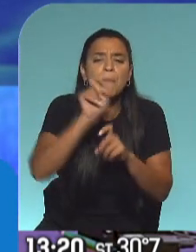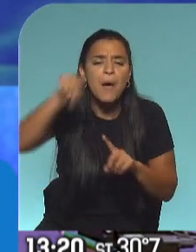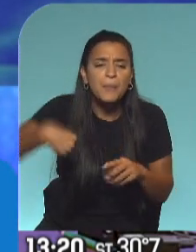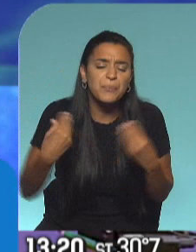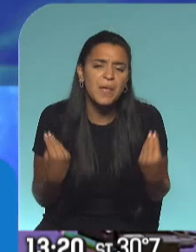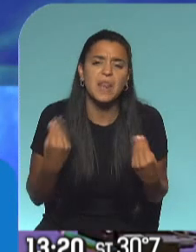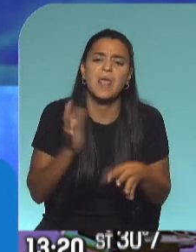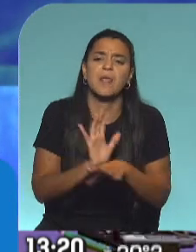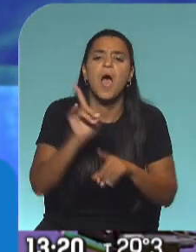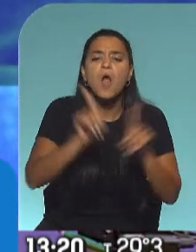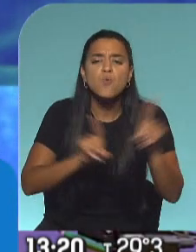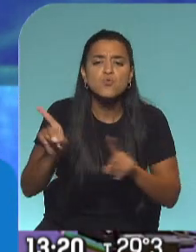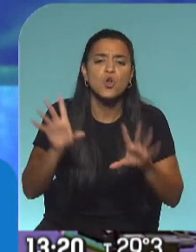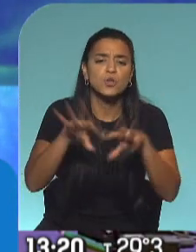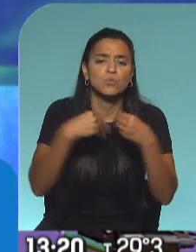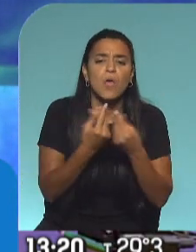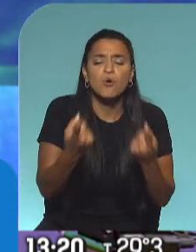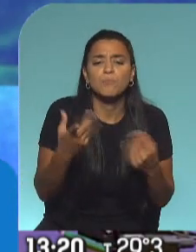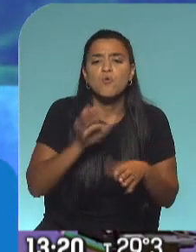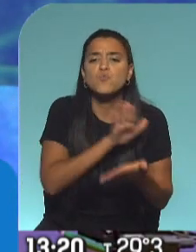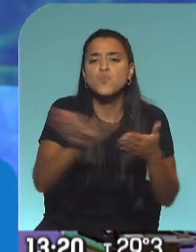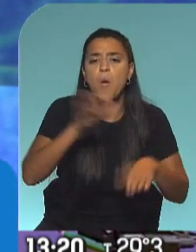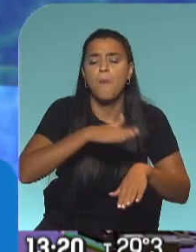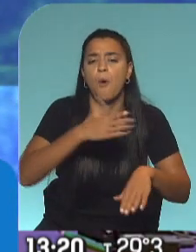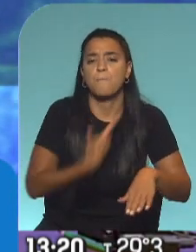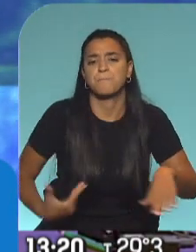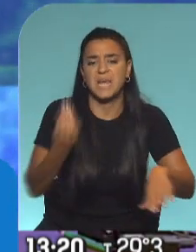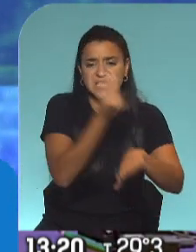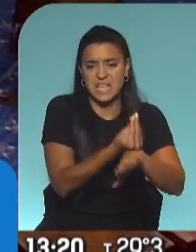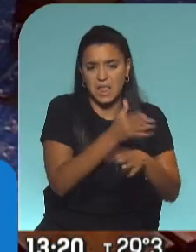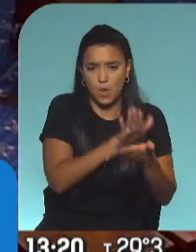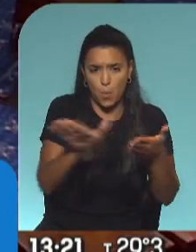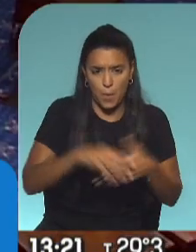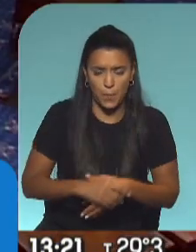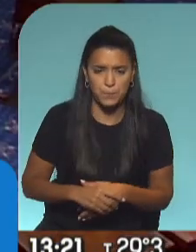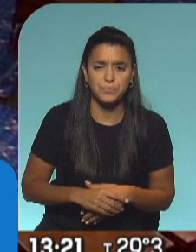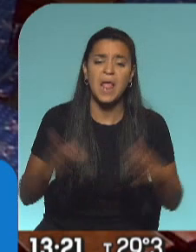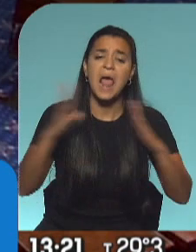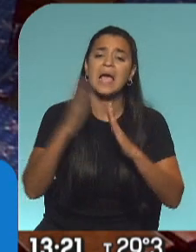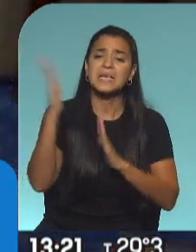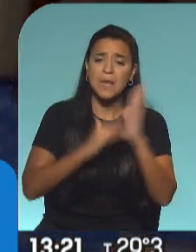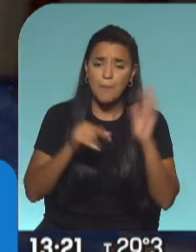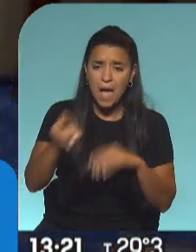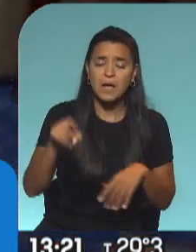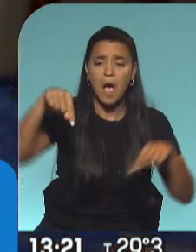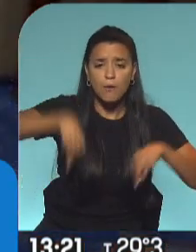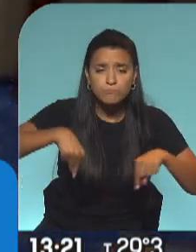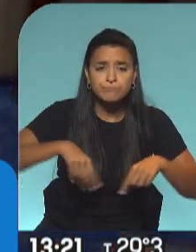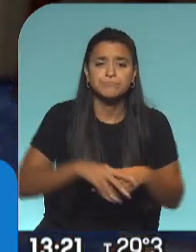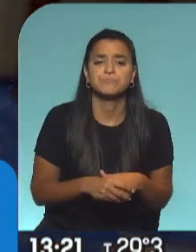проблемы, которые возникли, так и, не все, хотя бы часть из них будет решаться при новой администрации. The White House has been virtually